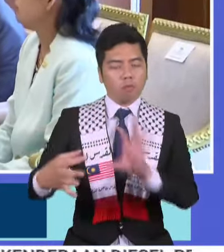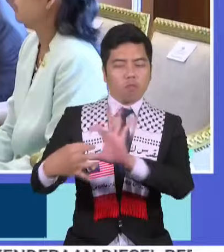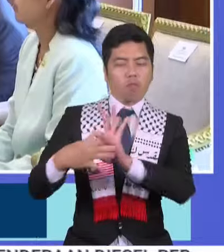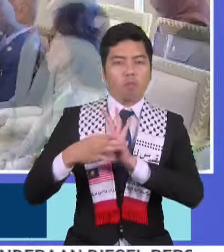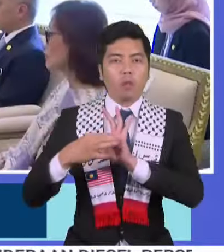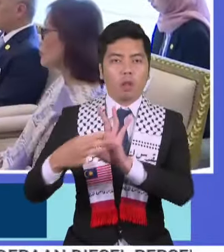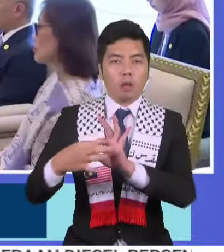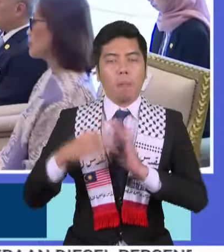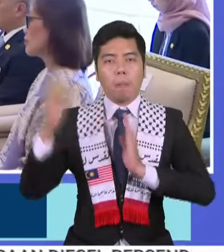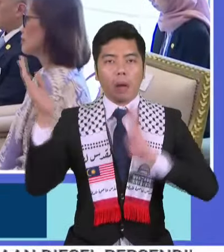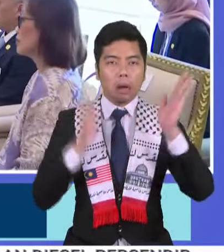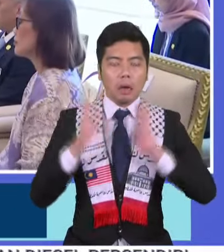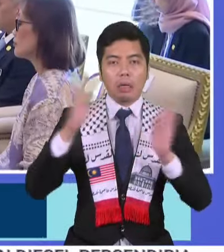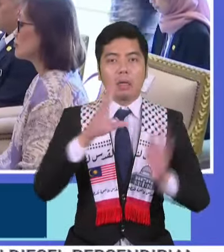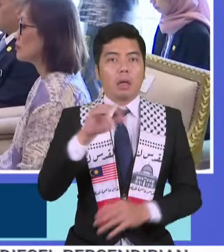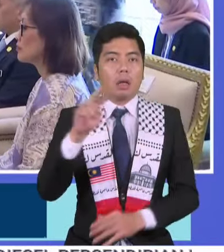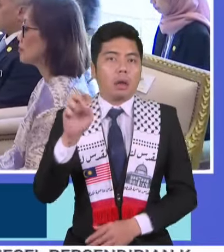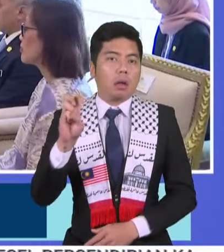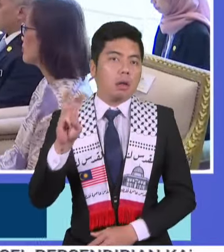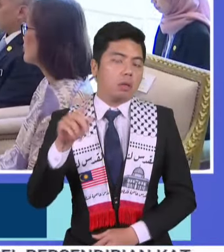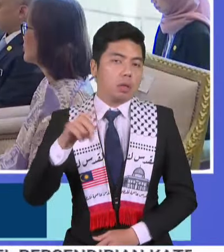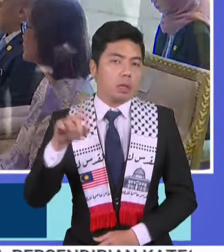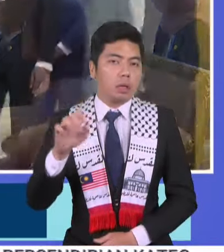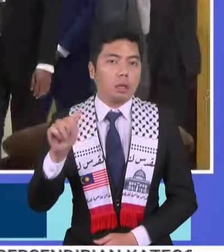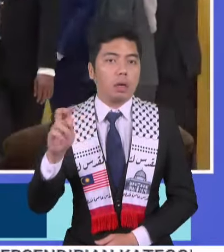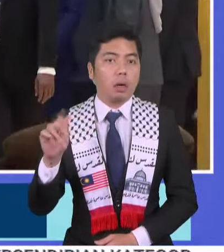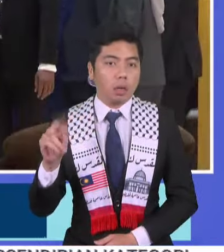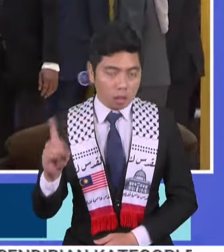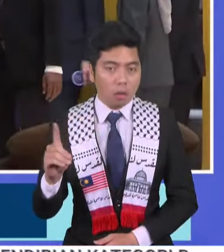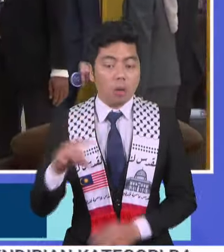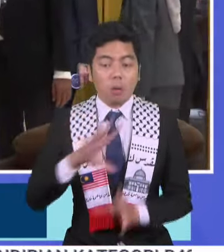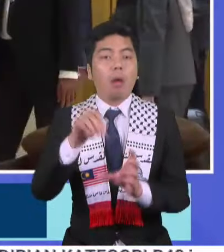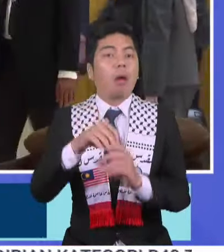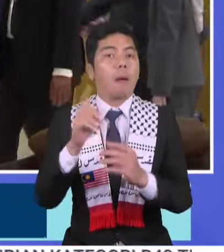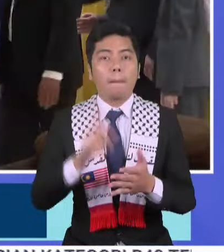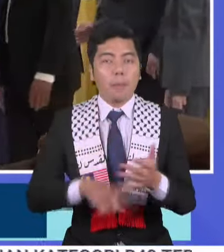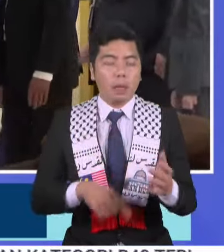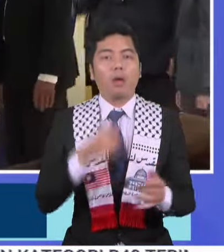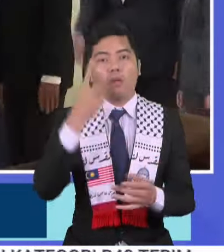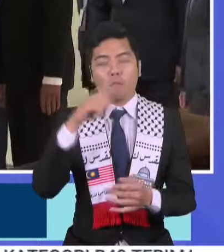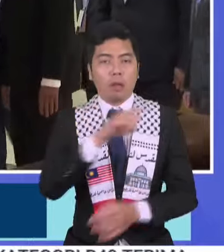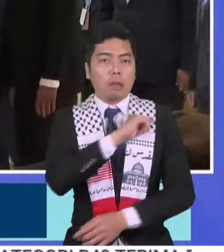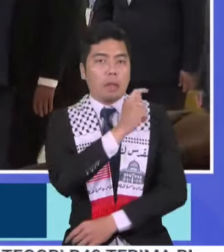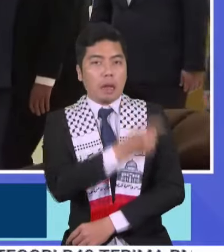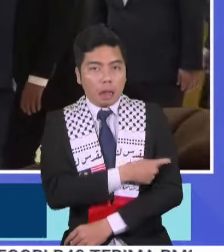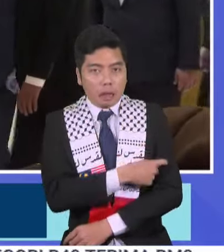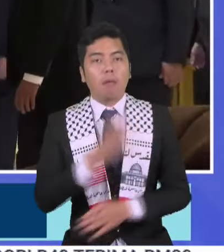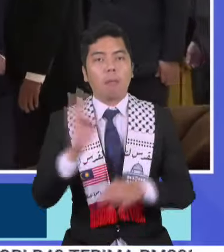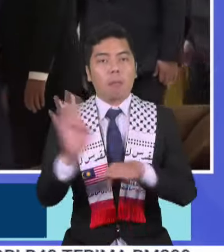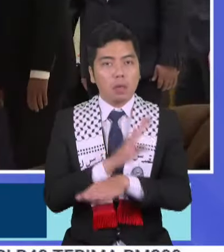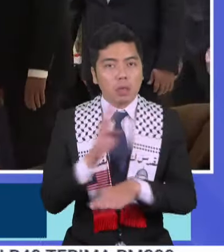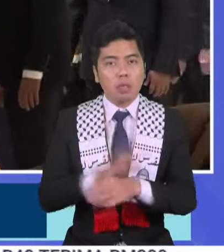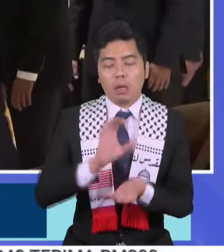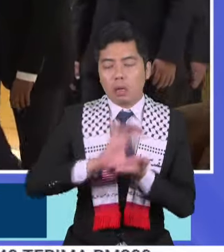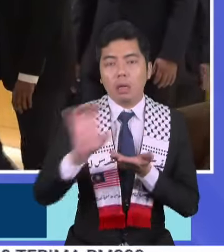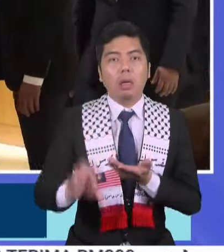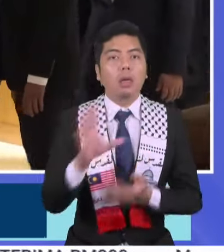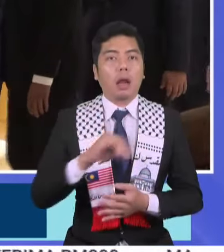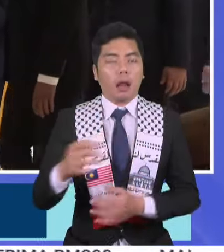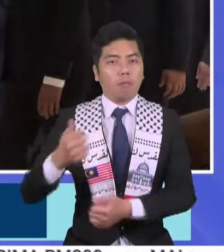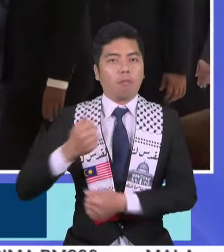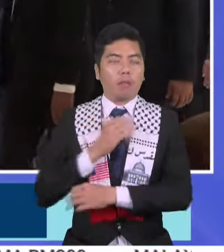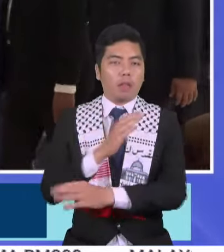komitmen untuk memperkasa kerjasama dua hala. Ini termasuk dalam sektor peralihan tenaga, perdagangan, pelaburan